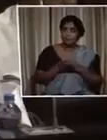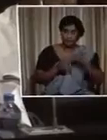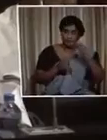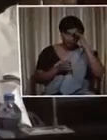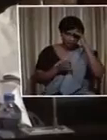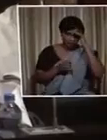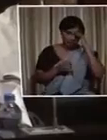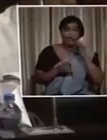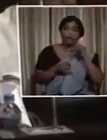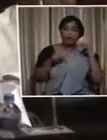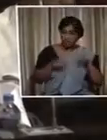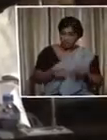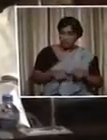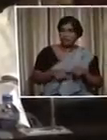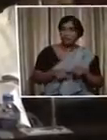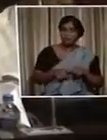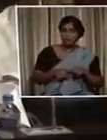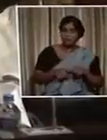පක්ෂනායකතුමා දැන්ටමත්